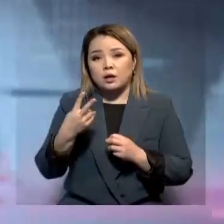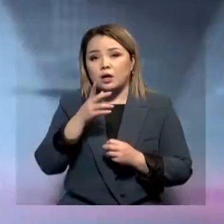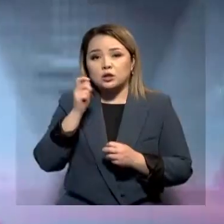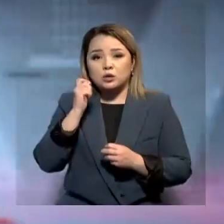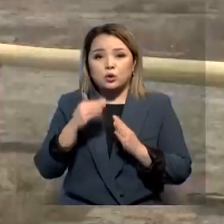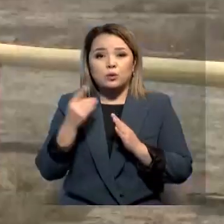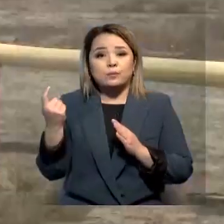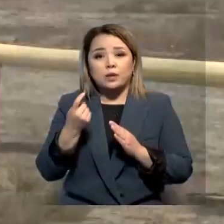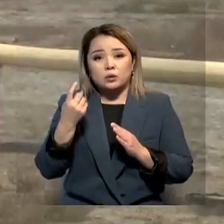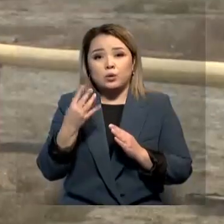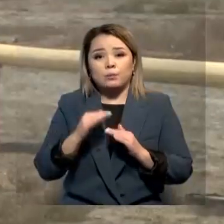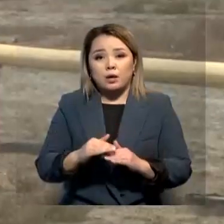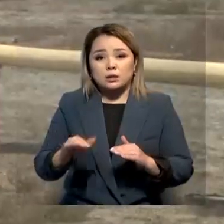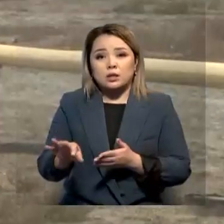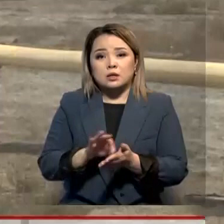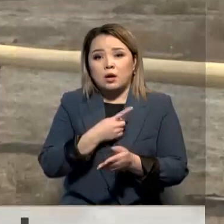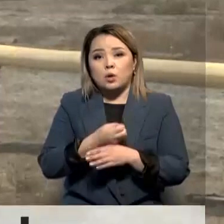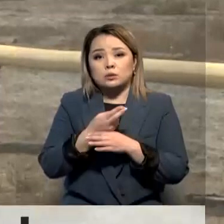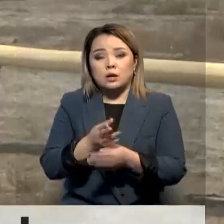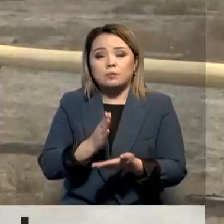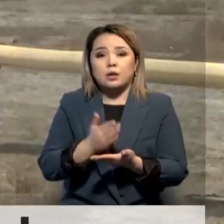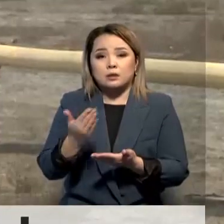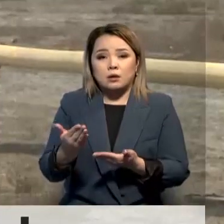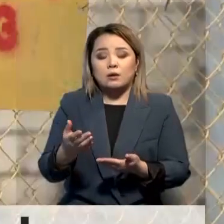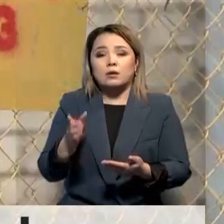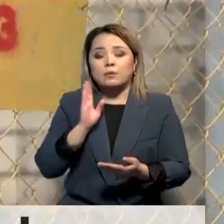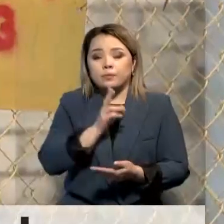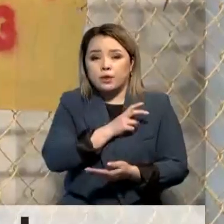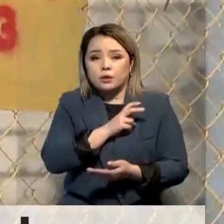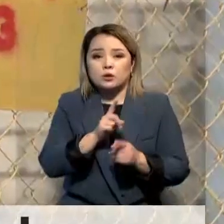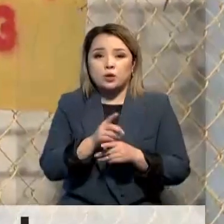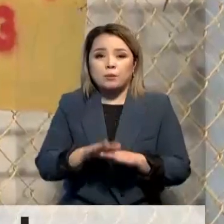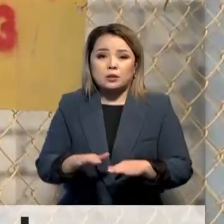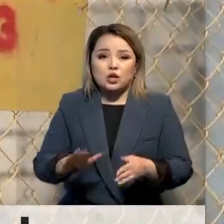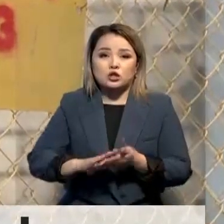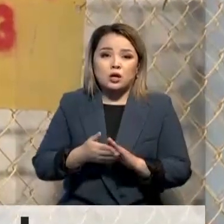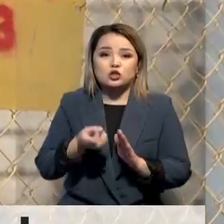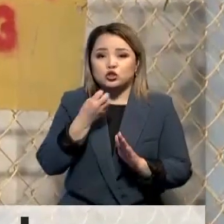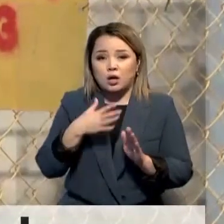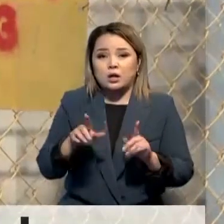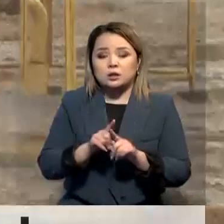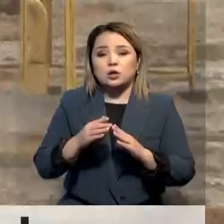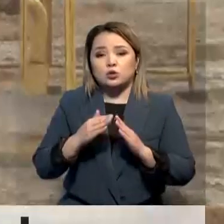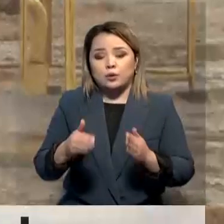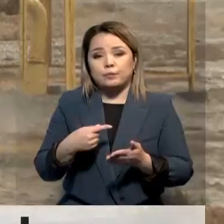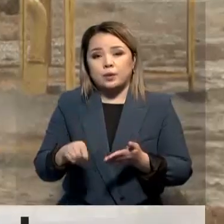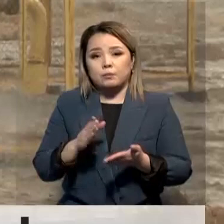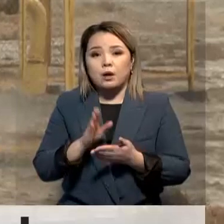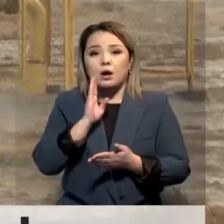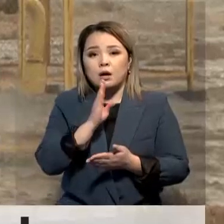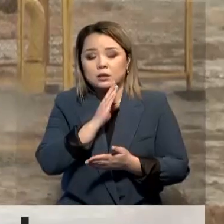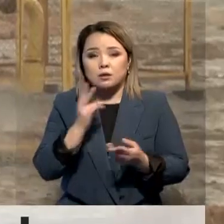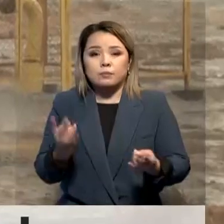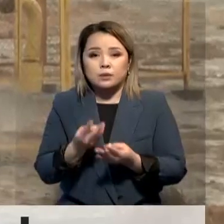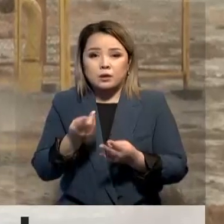үй иесі мен 4 бала жедел ауруханаға жеткізілді. Ақ халаттылар балалардың жағдайы жақсы екенін айтып, үйлеріне шығарған. Ал анасы